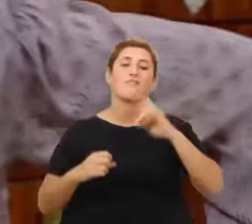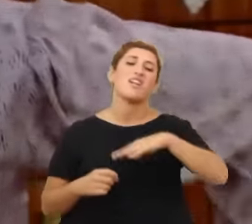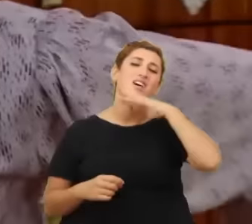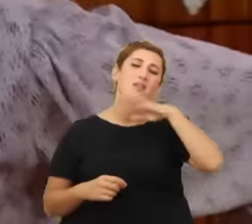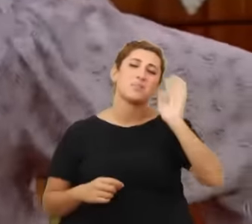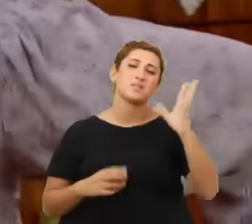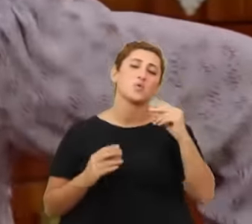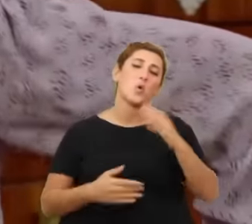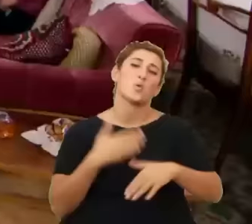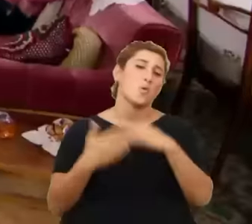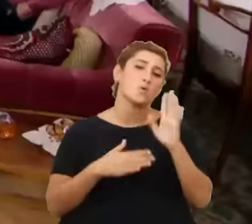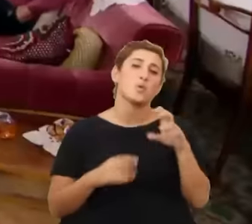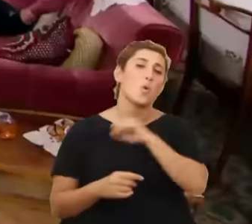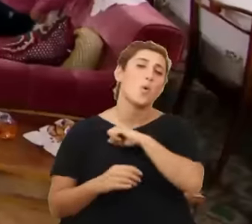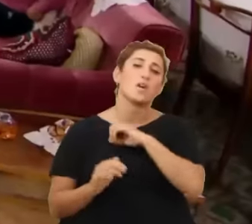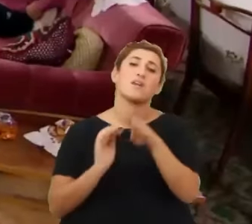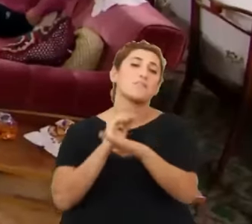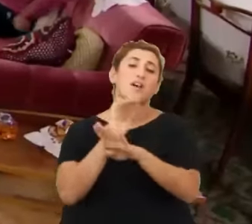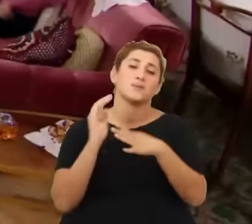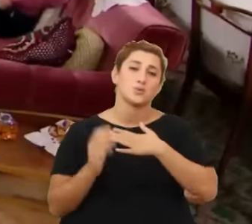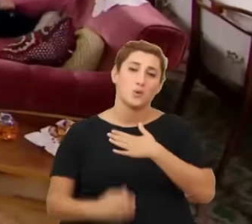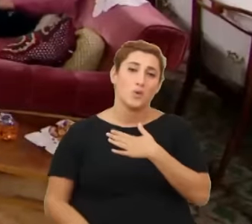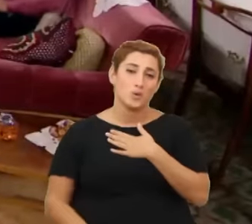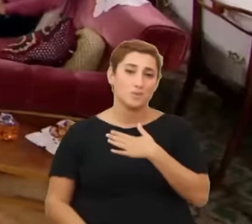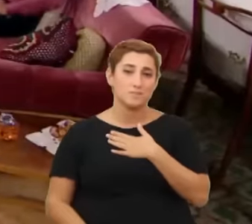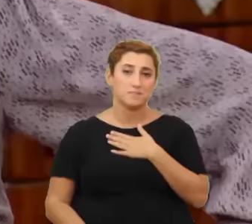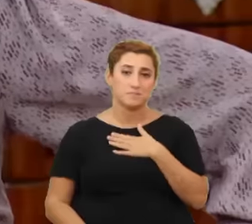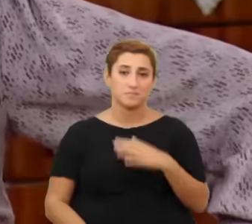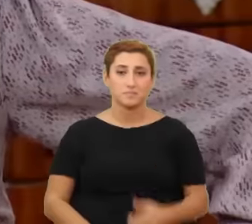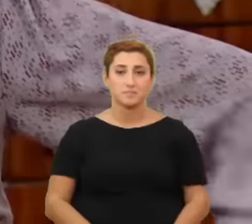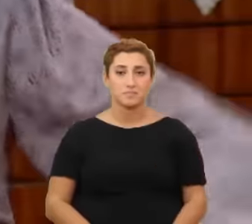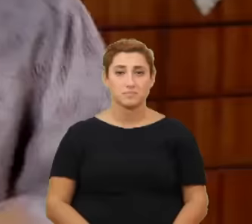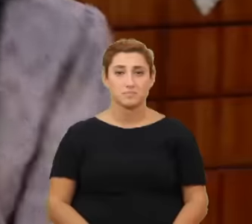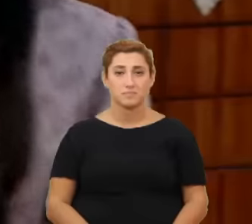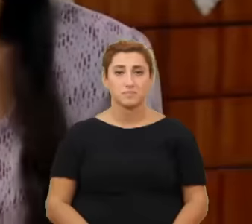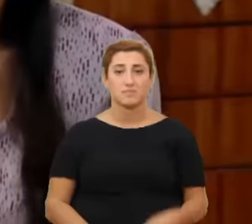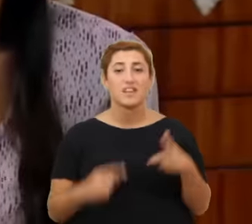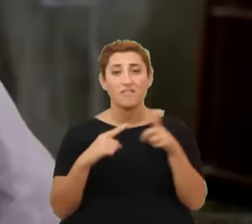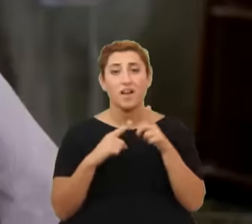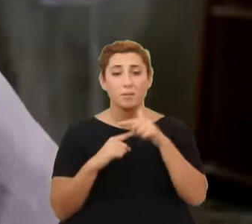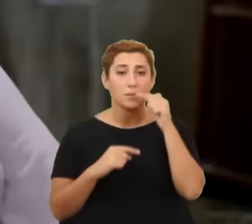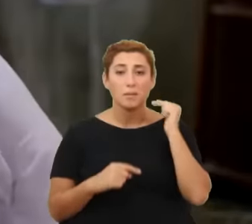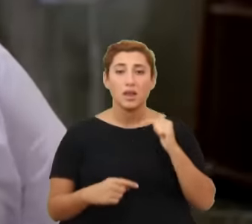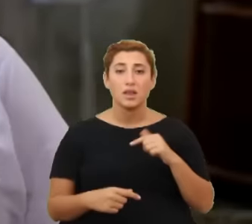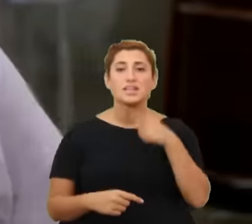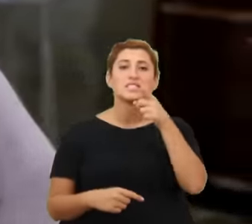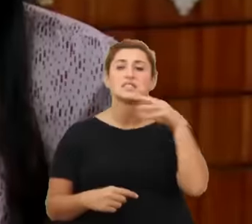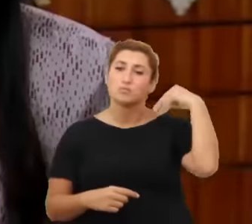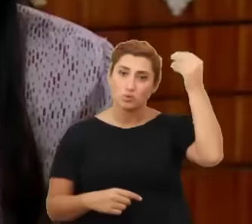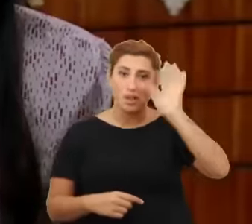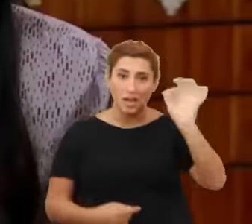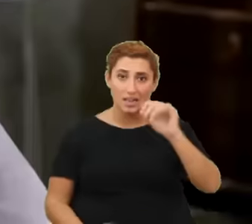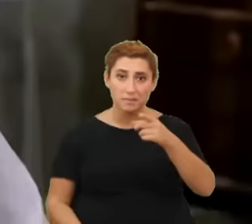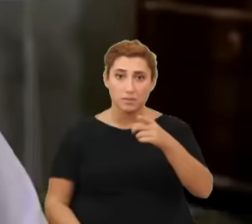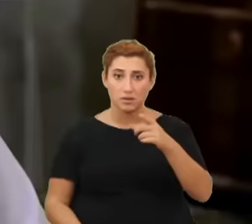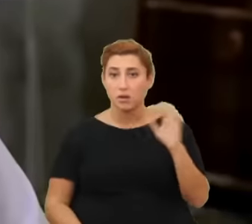bıktım. Öyle yoruldum ki yani korkarak yaşamaktan. Fehmi Bey. Siz muhtardız